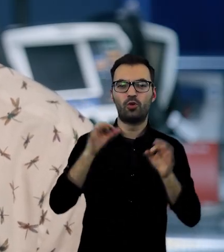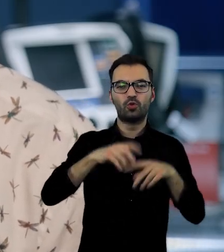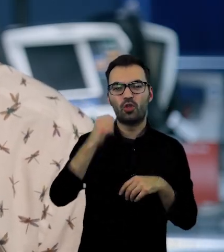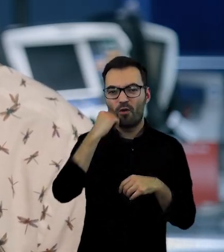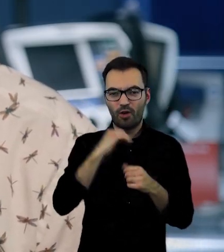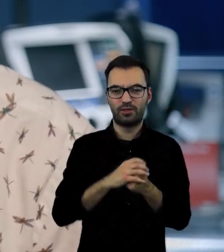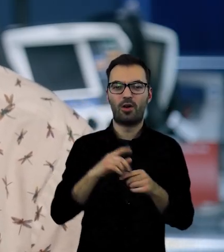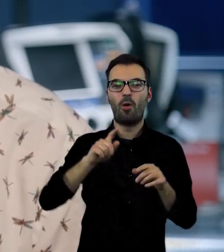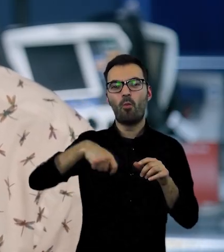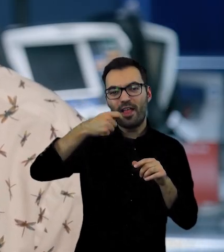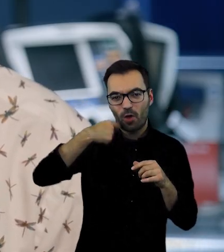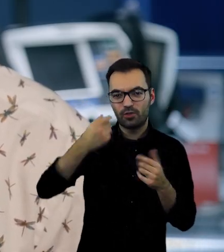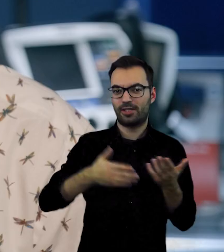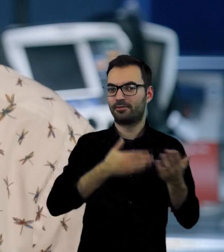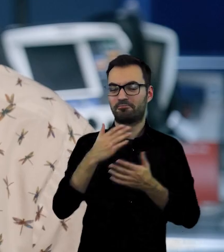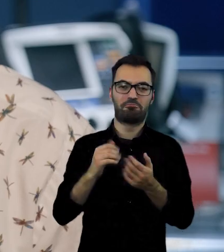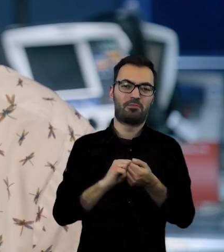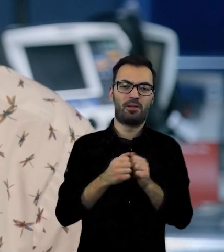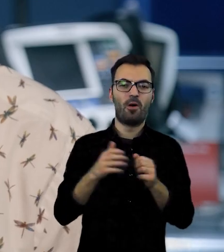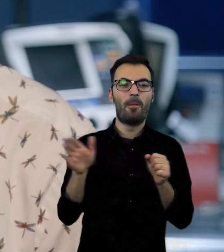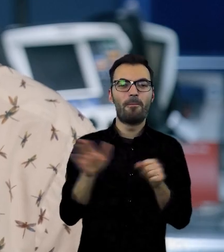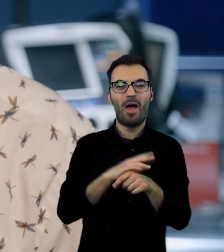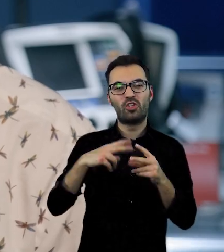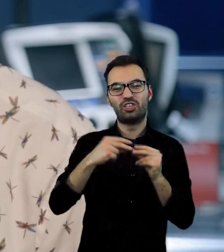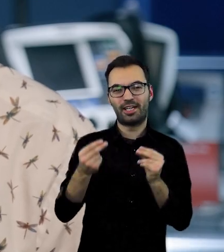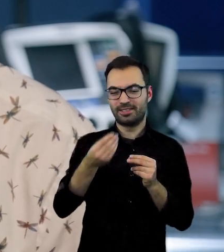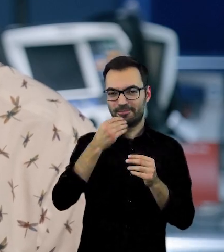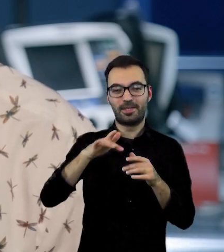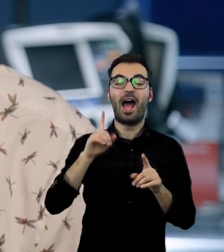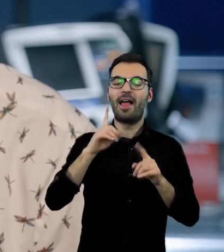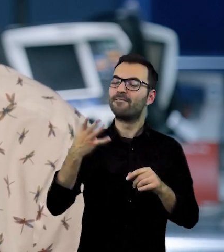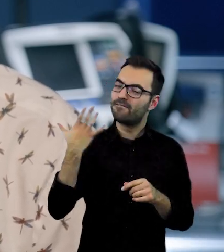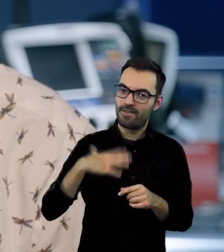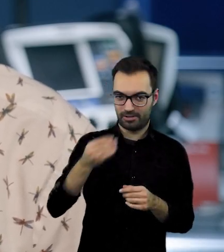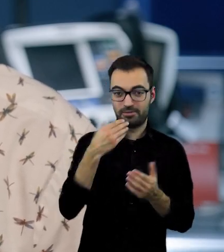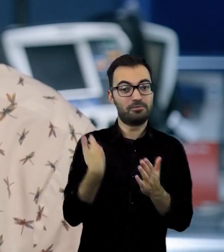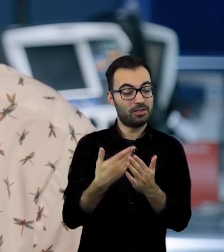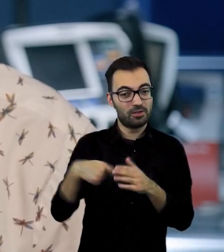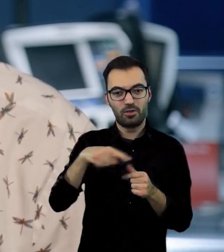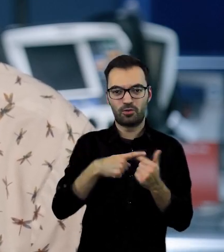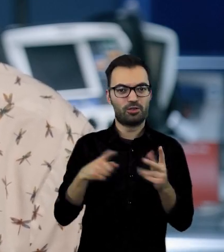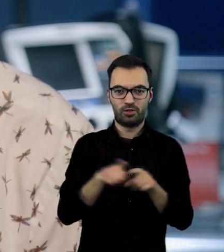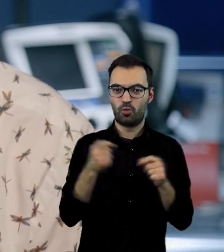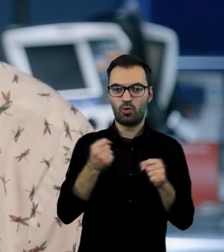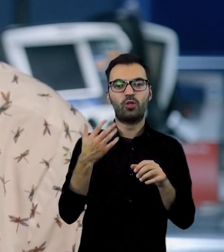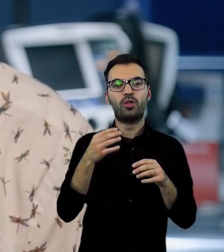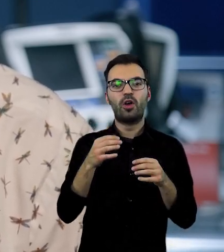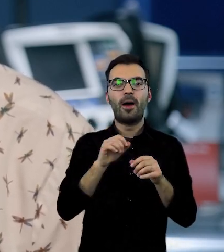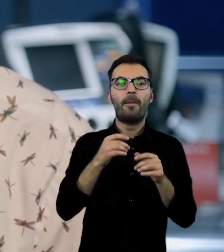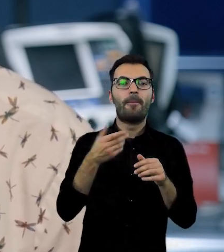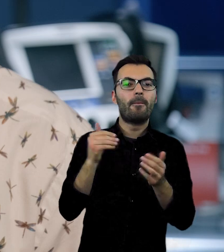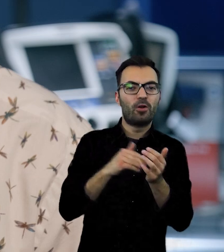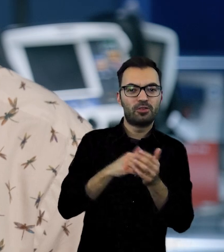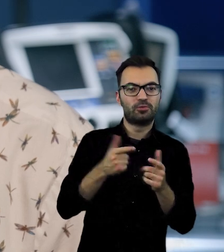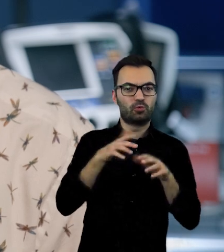dni. Najwięcej czasu zajmuje nam przetworzenie pokarmów bogatych w błonnik, takich jak suszone owoce, płatki owsiane